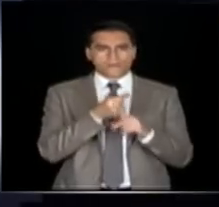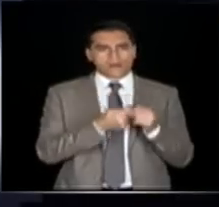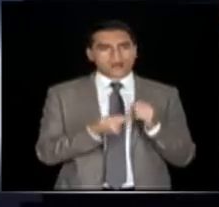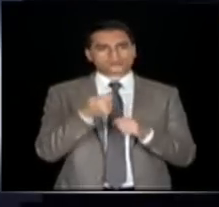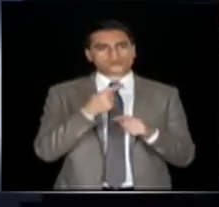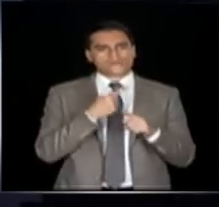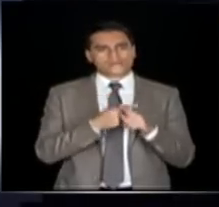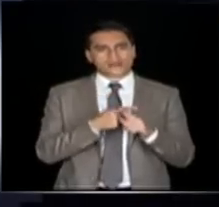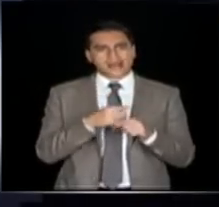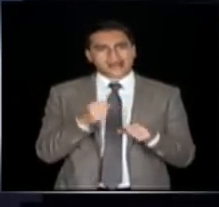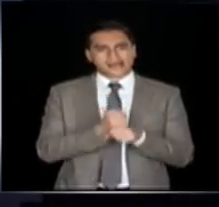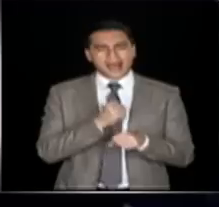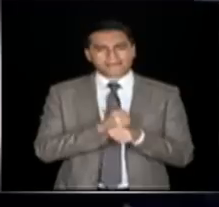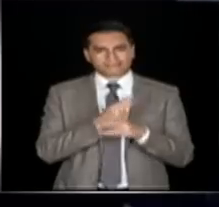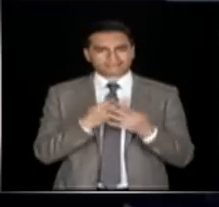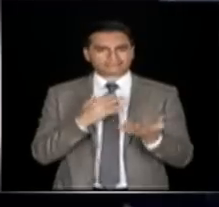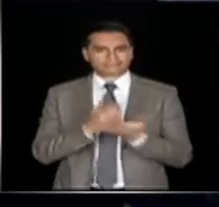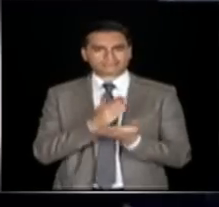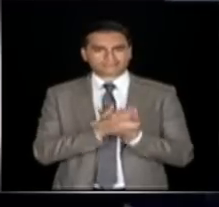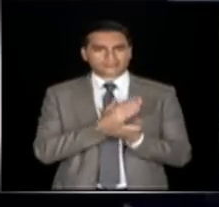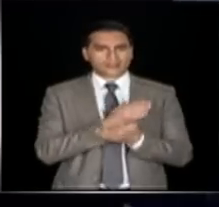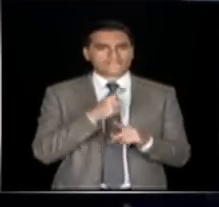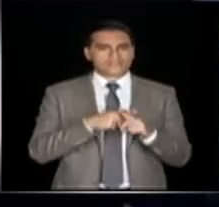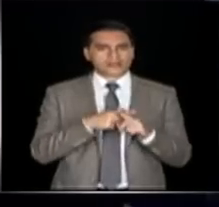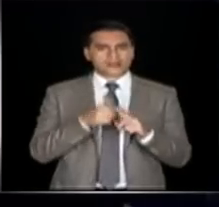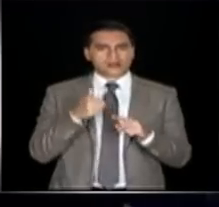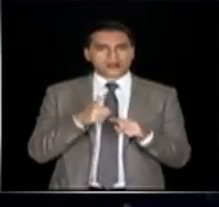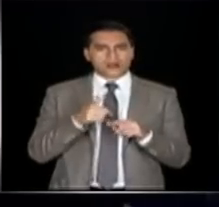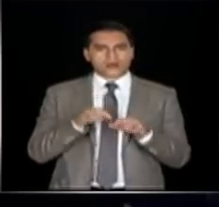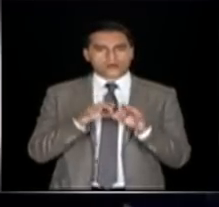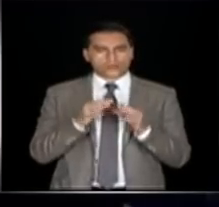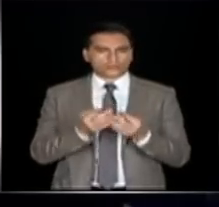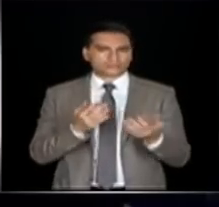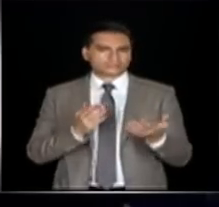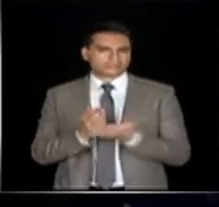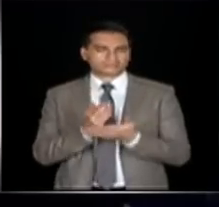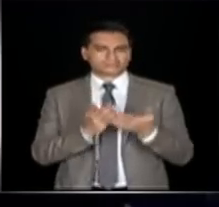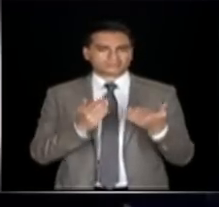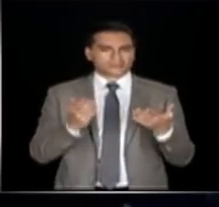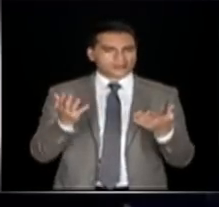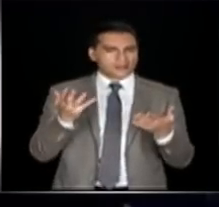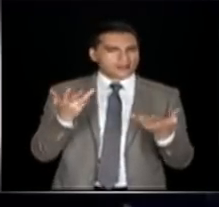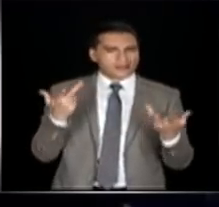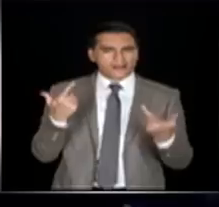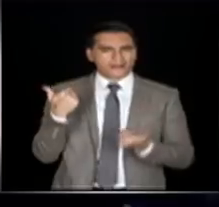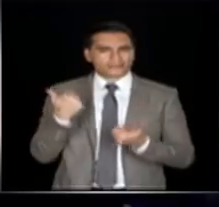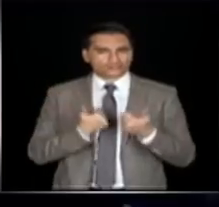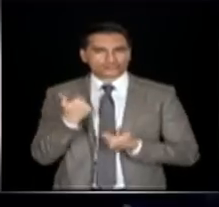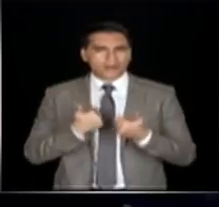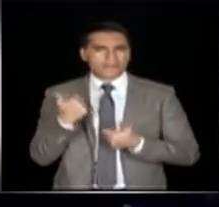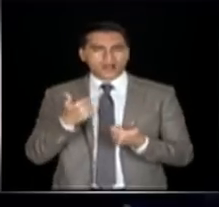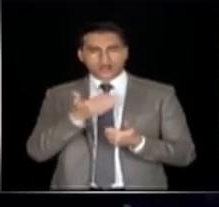للحاجات الأنشطة اللي بعملها، مشاركتي في الاتحاد ومشاركتي في الأسر ومشاركتي